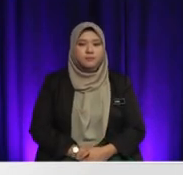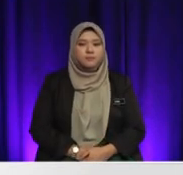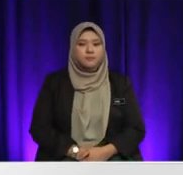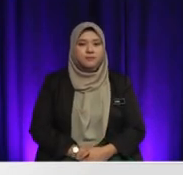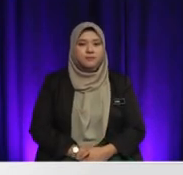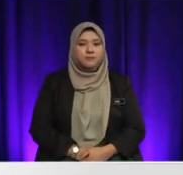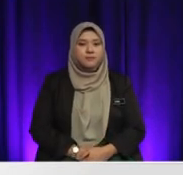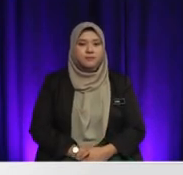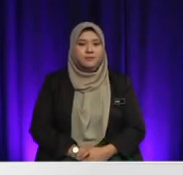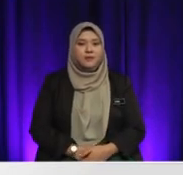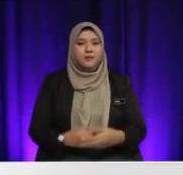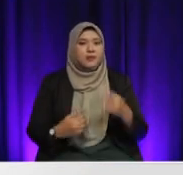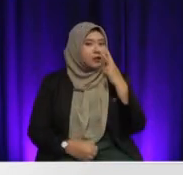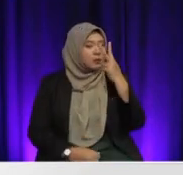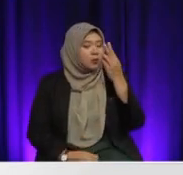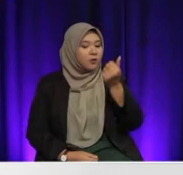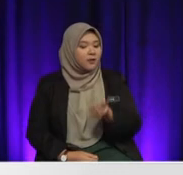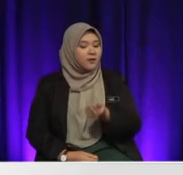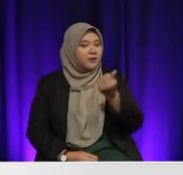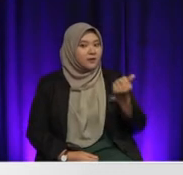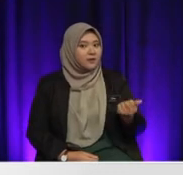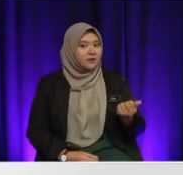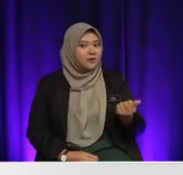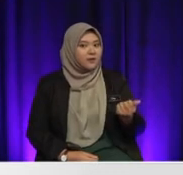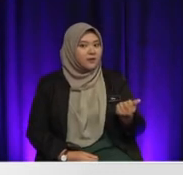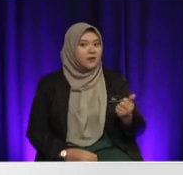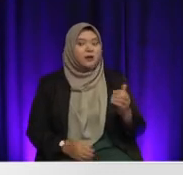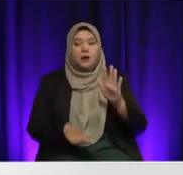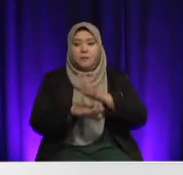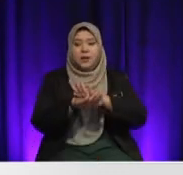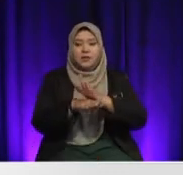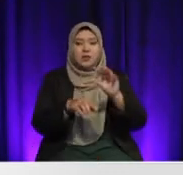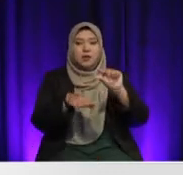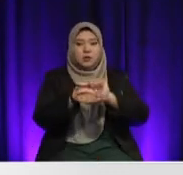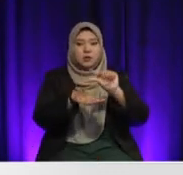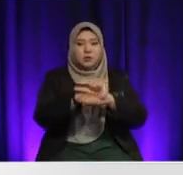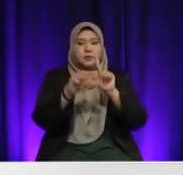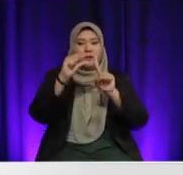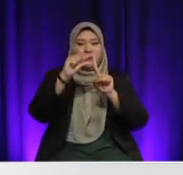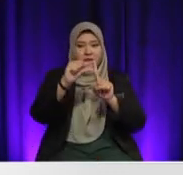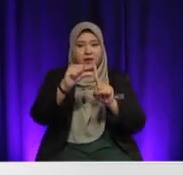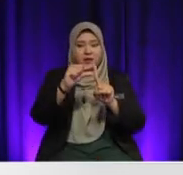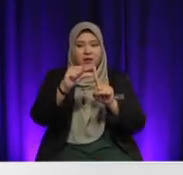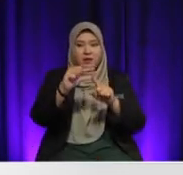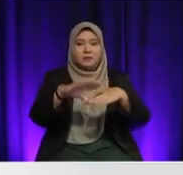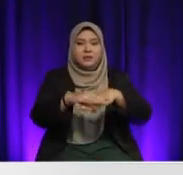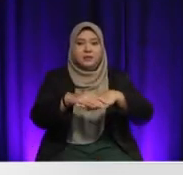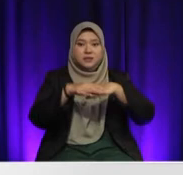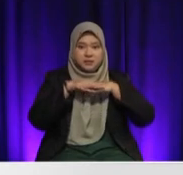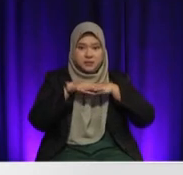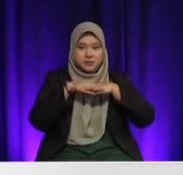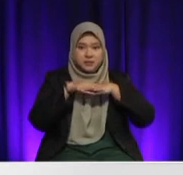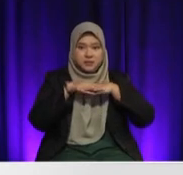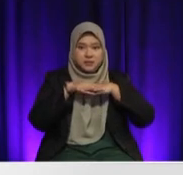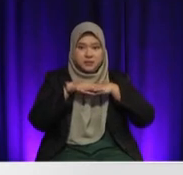Special sikit alatan dia. Minsa, bowl chopper, burger former. Tak, burger former tak ada. Macam mana saya nak